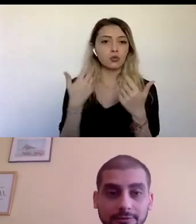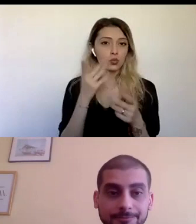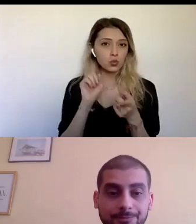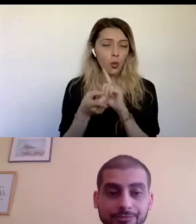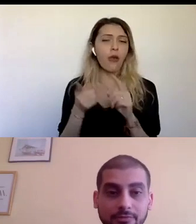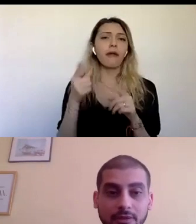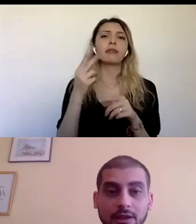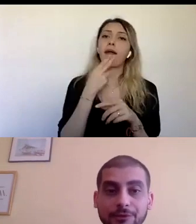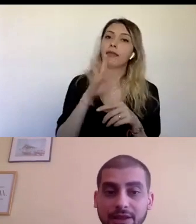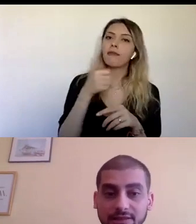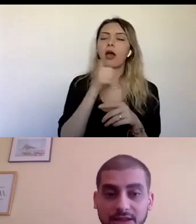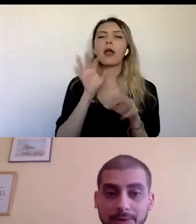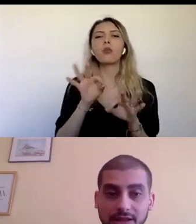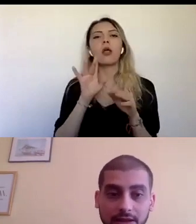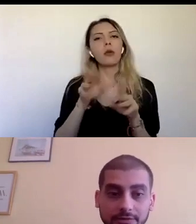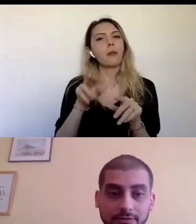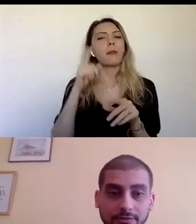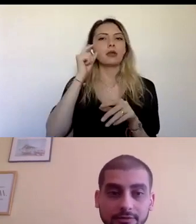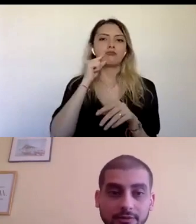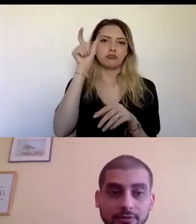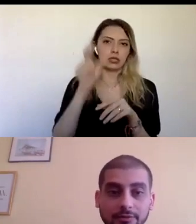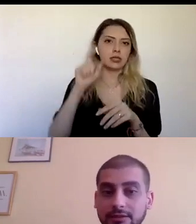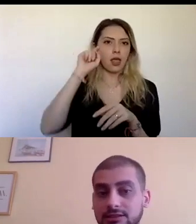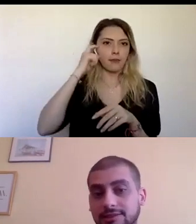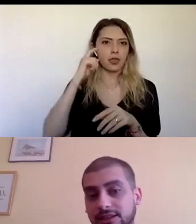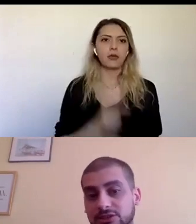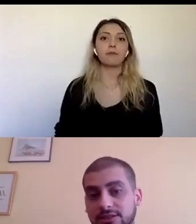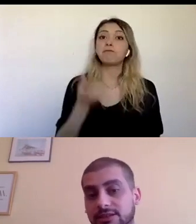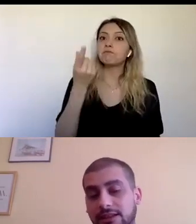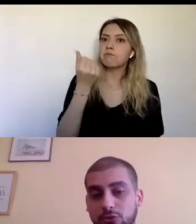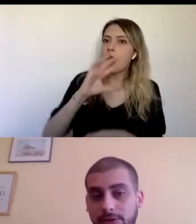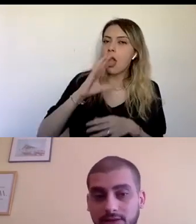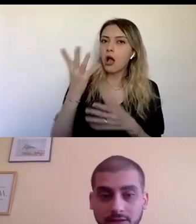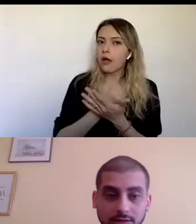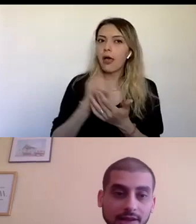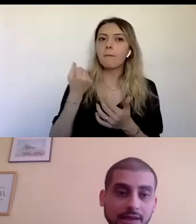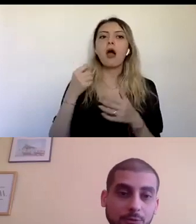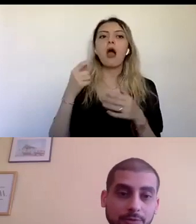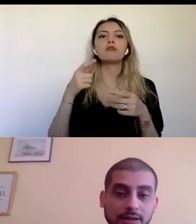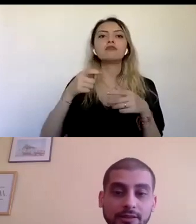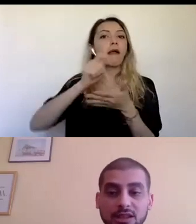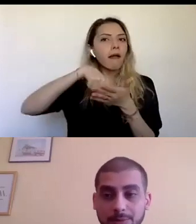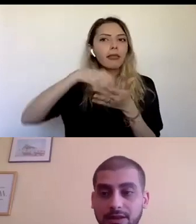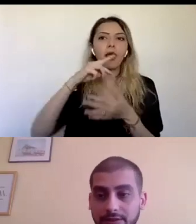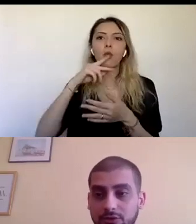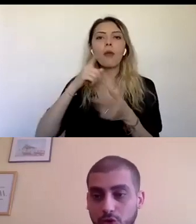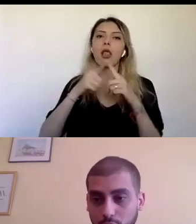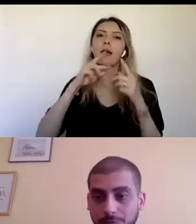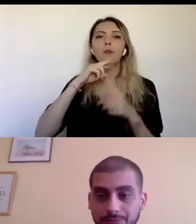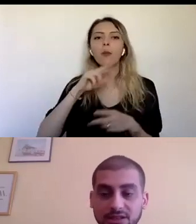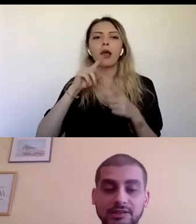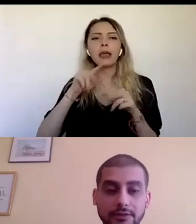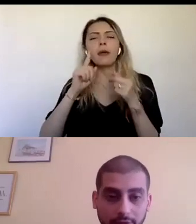bilgiler, finans gibi bilgiler, varlık, kazanç, kredi kart numarası, hesap numaraları gibi bilgilerin